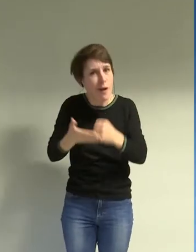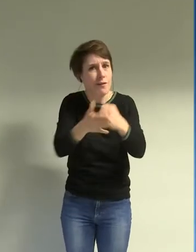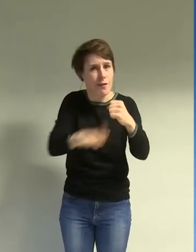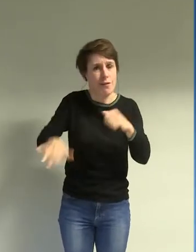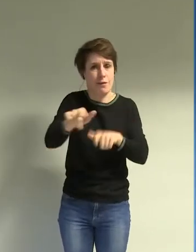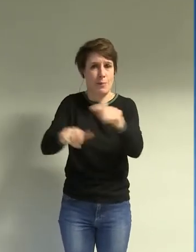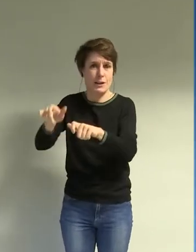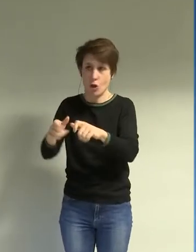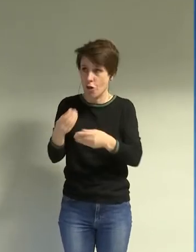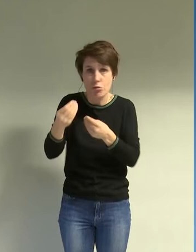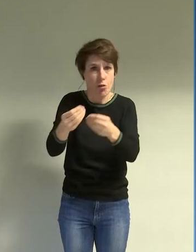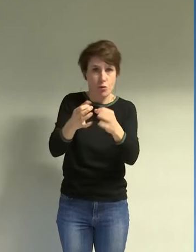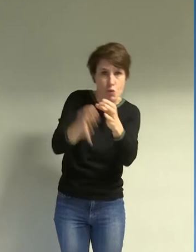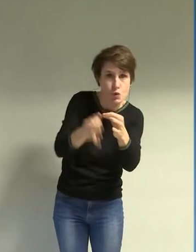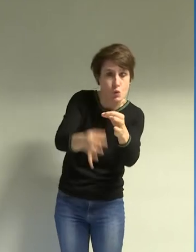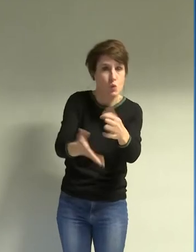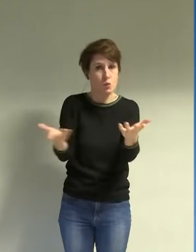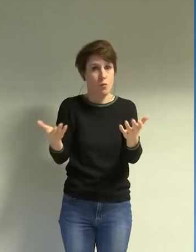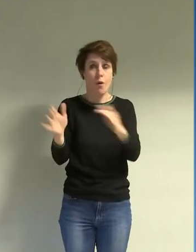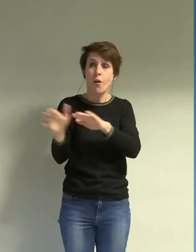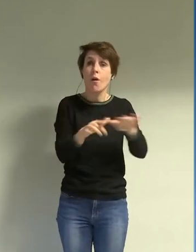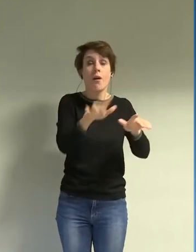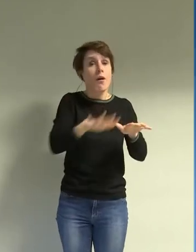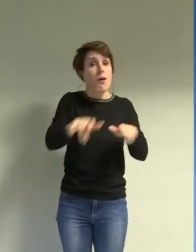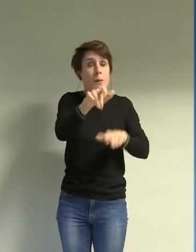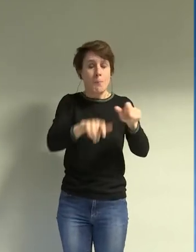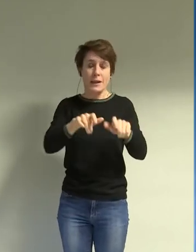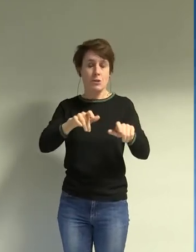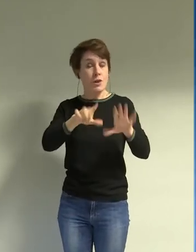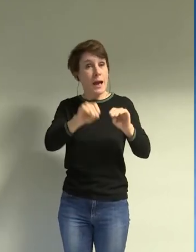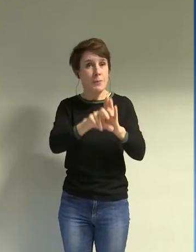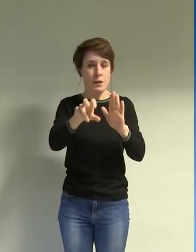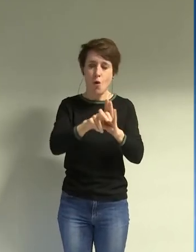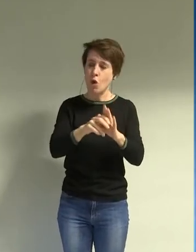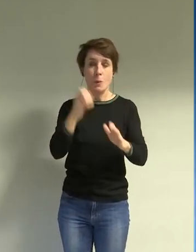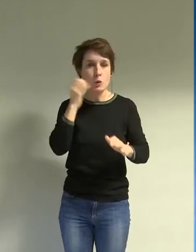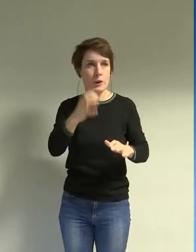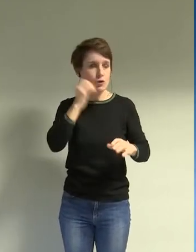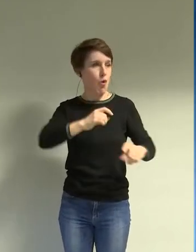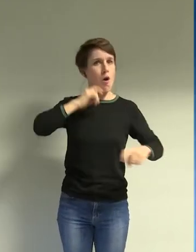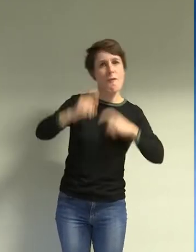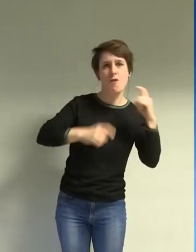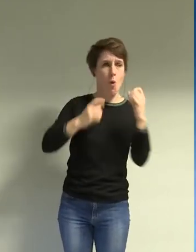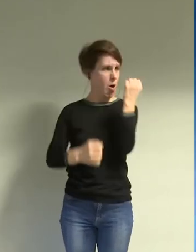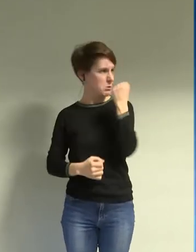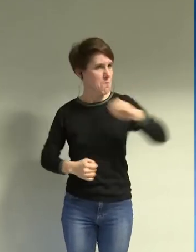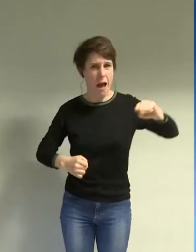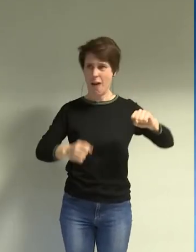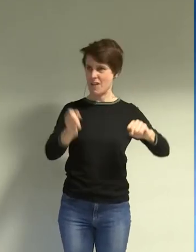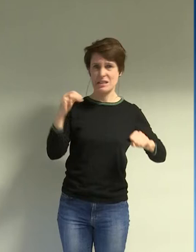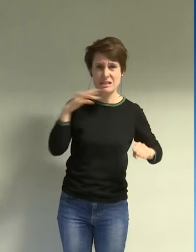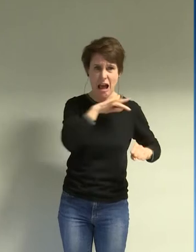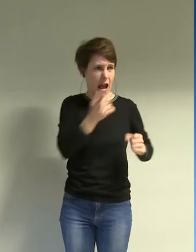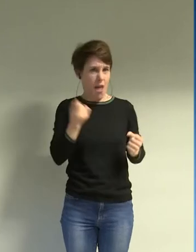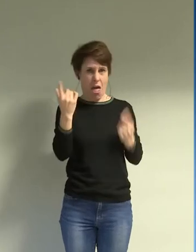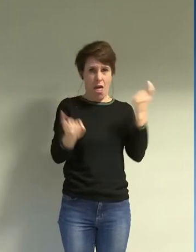permettre à des milliers et des milliers de grenoblois qui supporte la violence les incivilités la malpropreté de vivre tout de